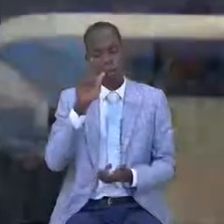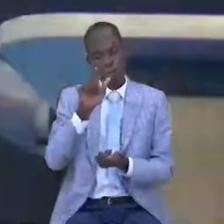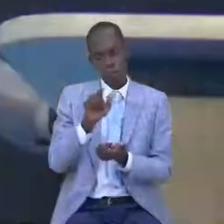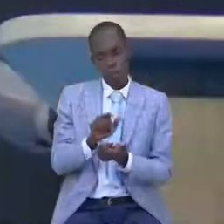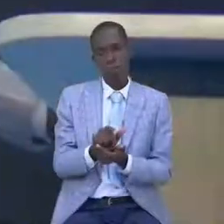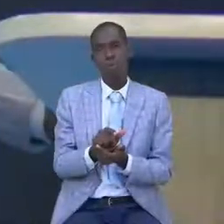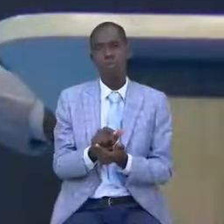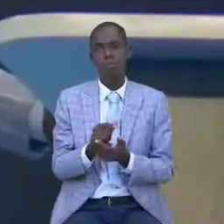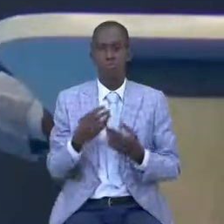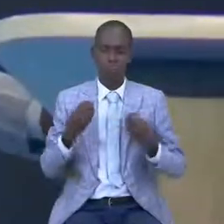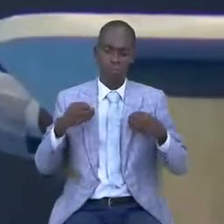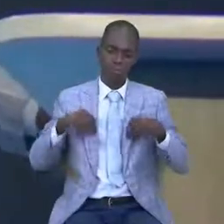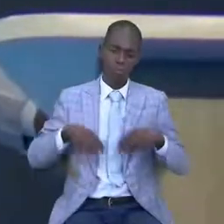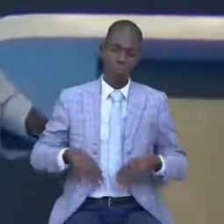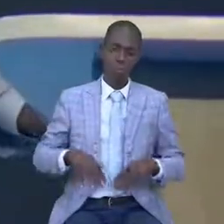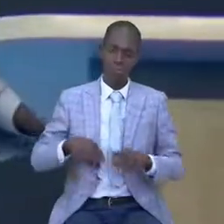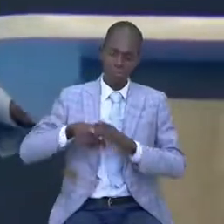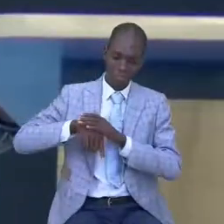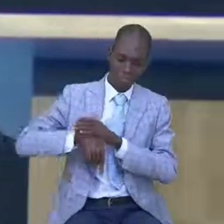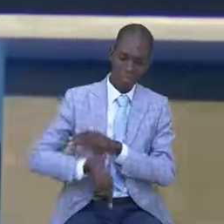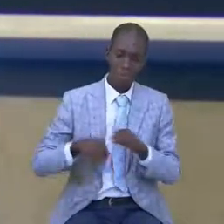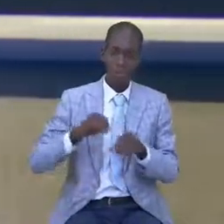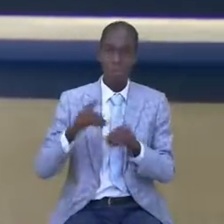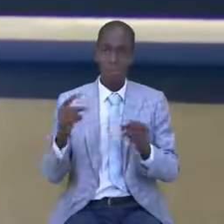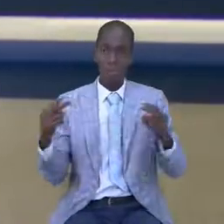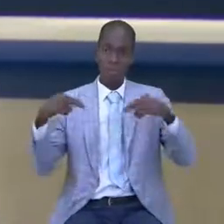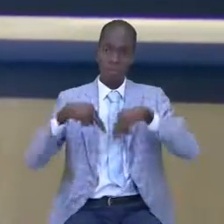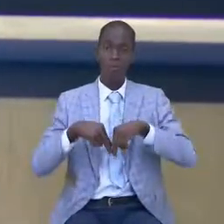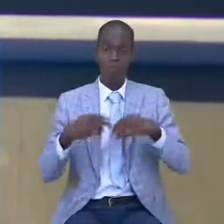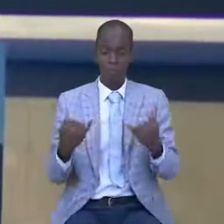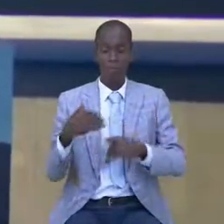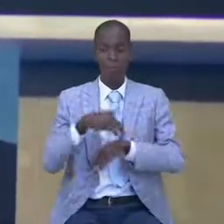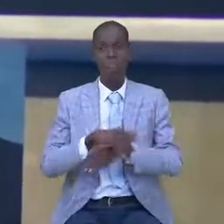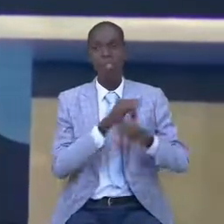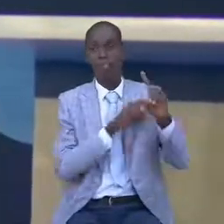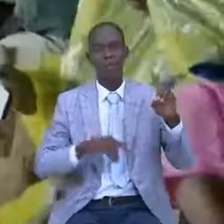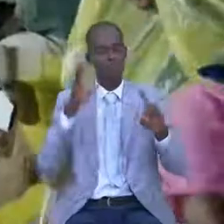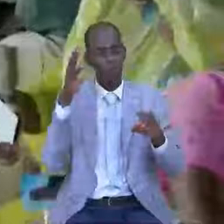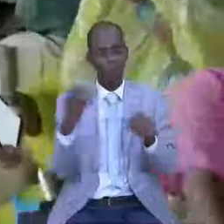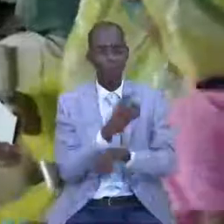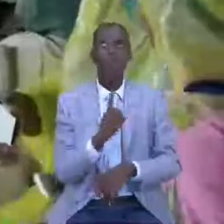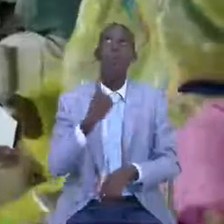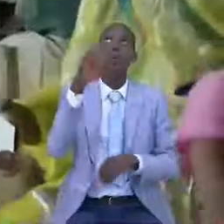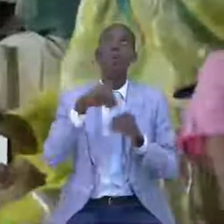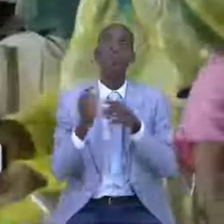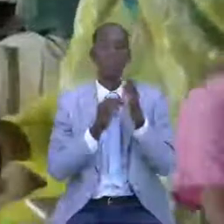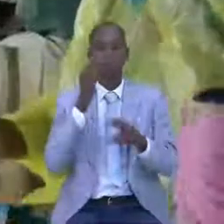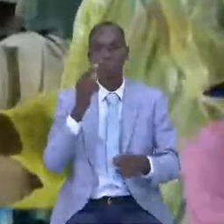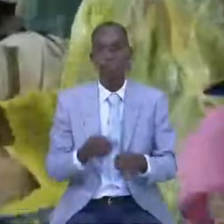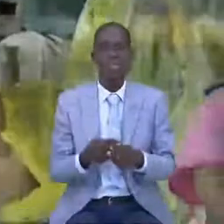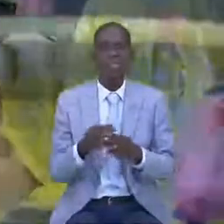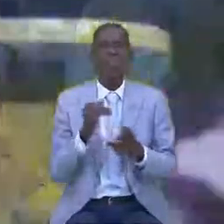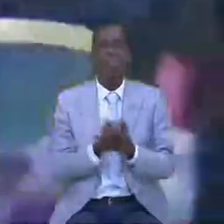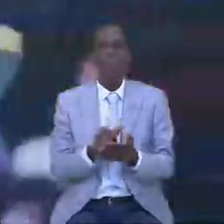Vous êtes là? Si vous êtes dénigré, déconsidéré, plongé dans la vallée, ce